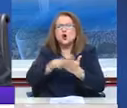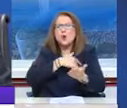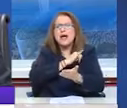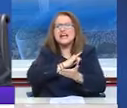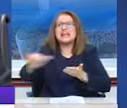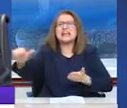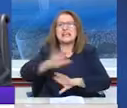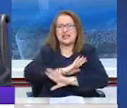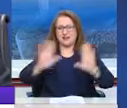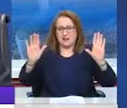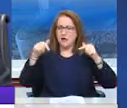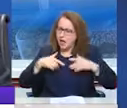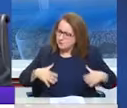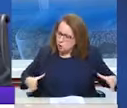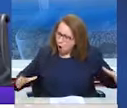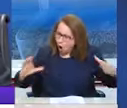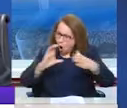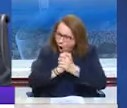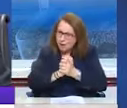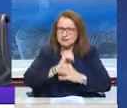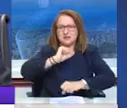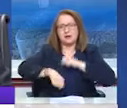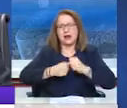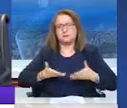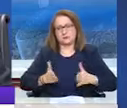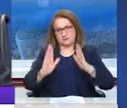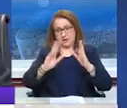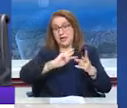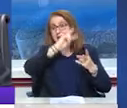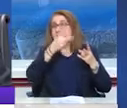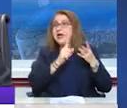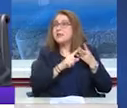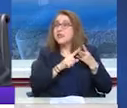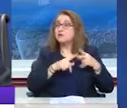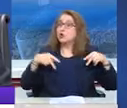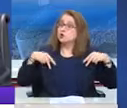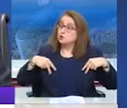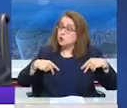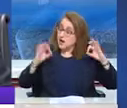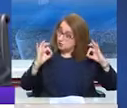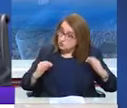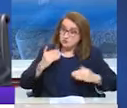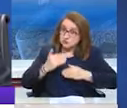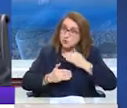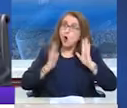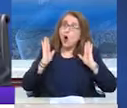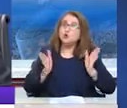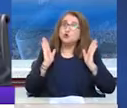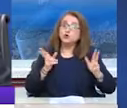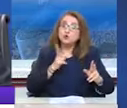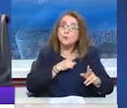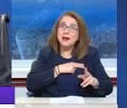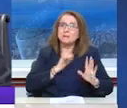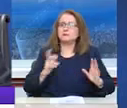όλοι μαζί. Δεύτερον, το κράτος θα κάνει αυτό που πρέπει, αλλά μέσα στα όρια των δυνατοτήτων του